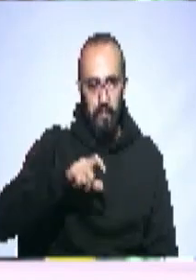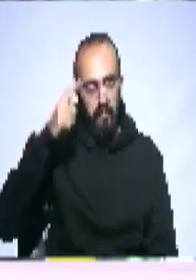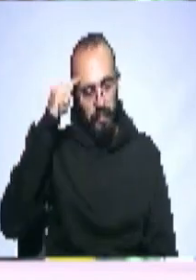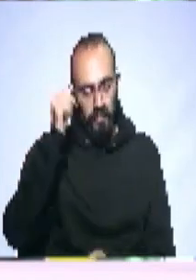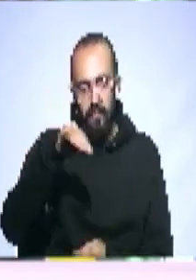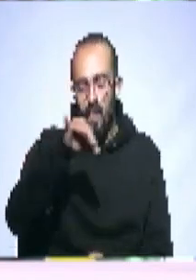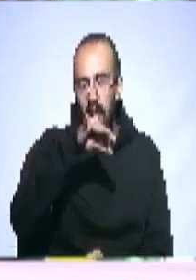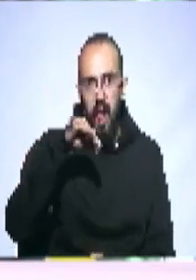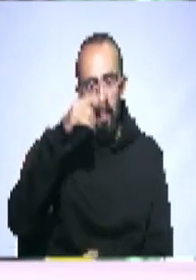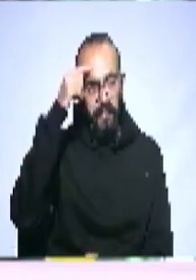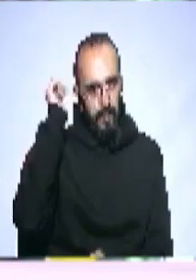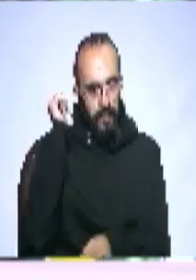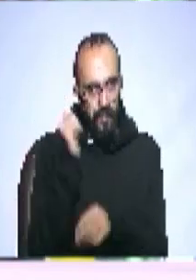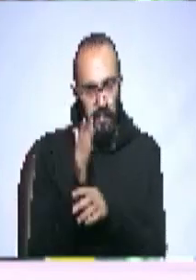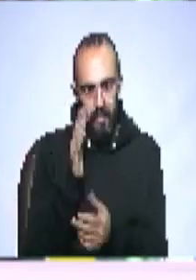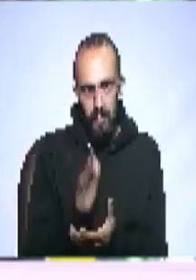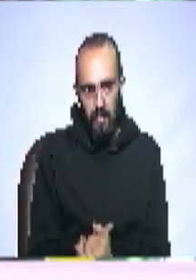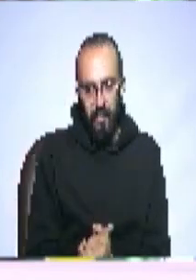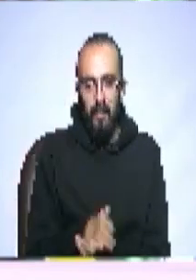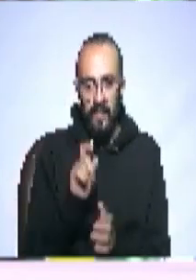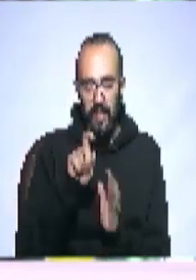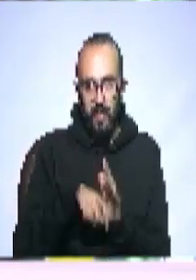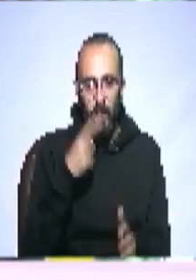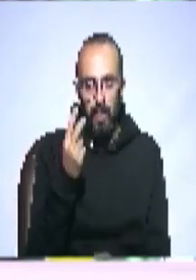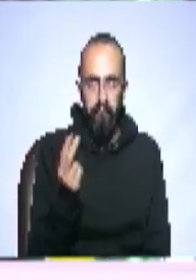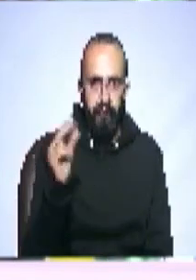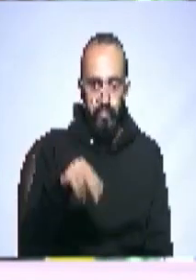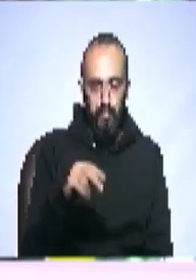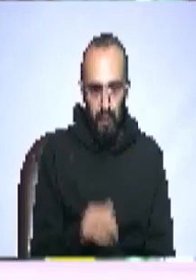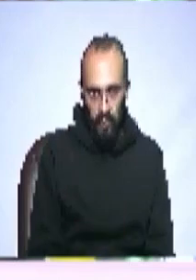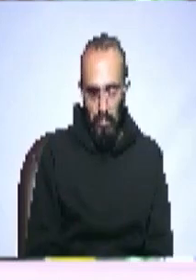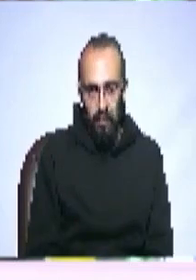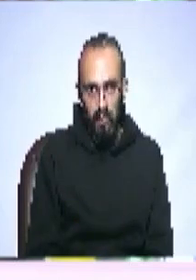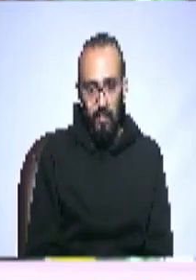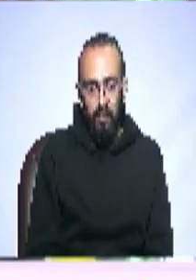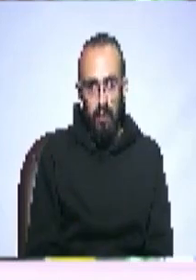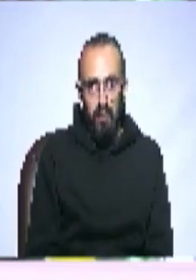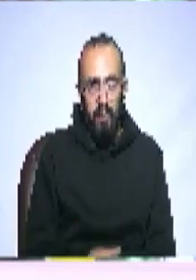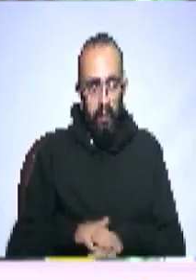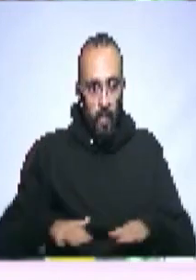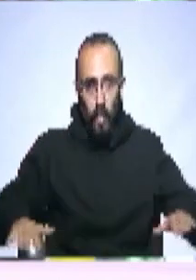حاجه تعجبك، وحطينا عليهم مكعبين زبده. النهارده الاكل كله يا جماعه